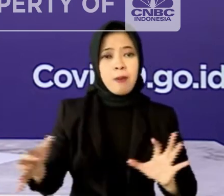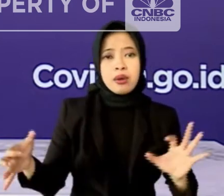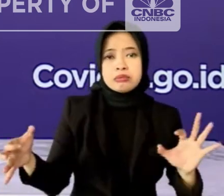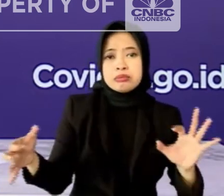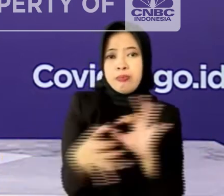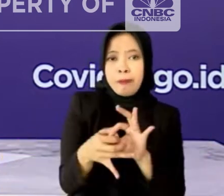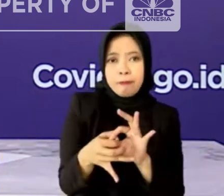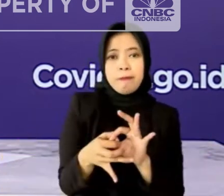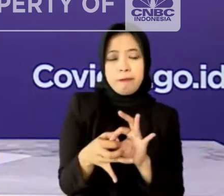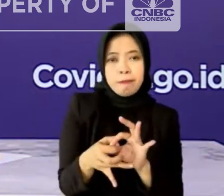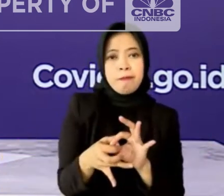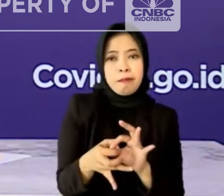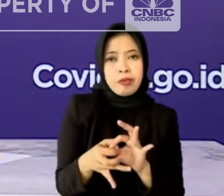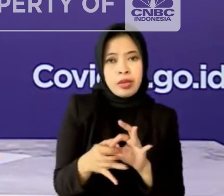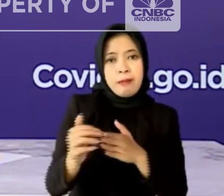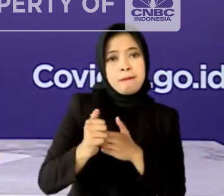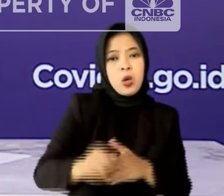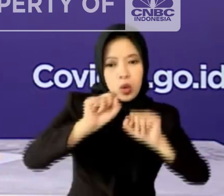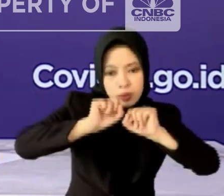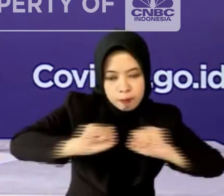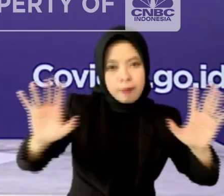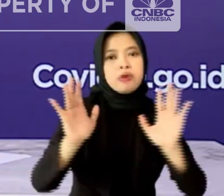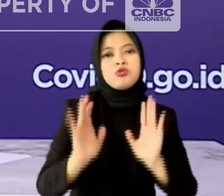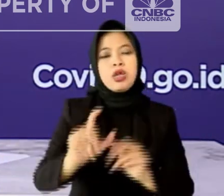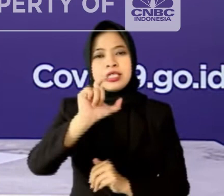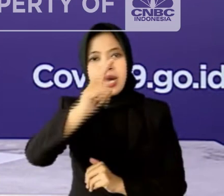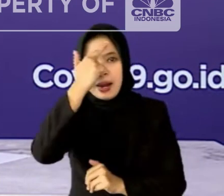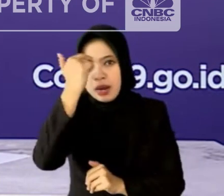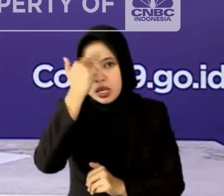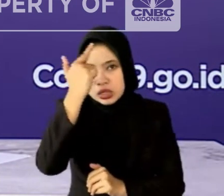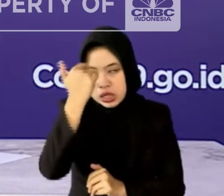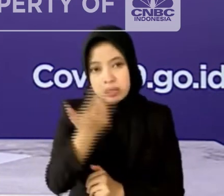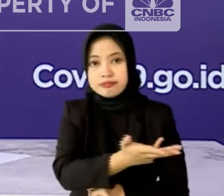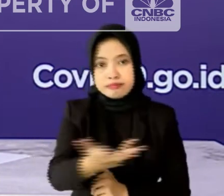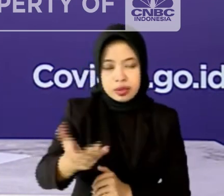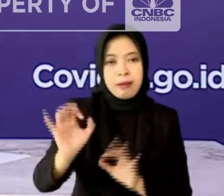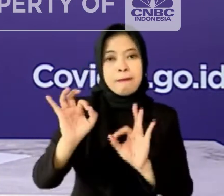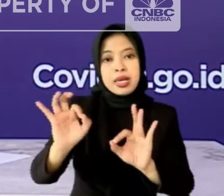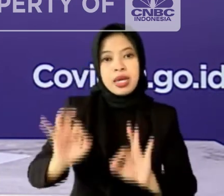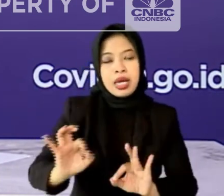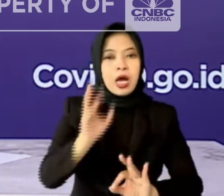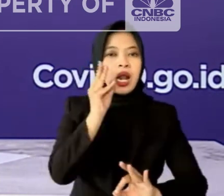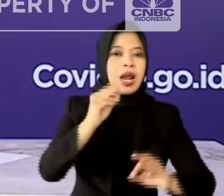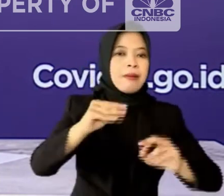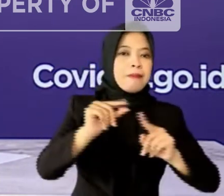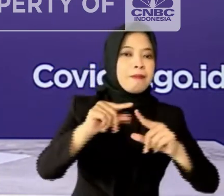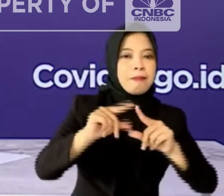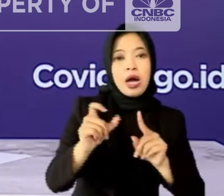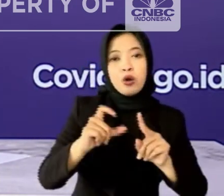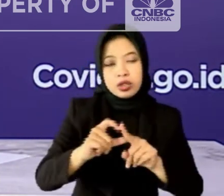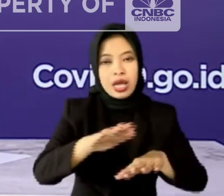agama telah meluncurkan panduan penyelenggaraan pembelajaran bagi pendidikan anak usia dini